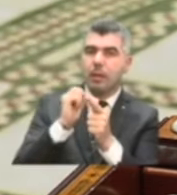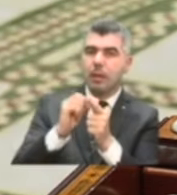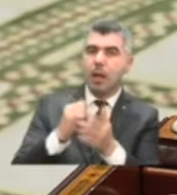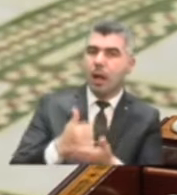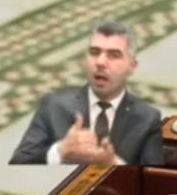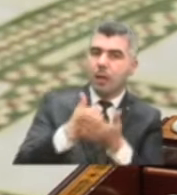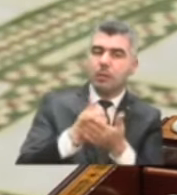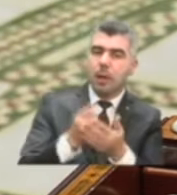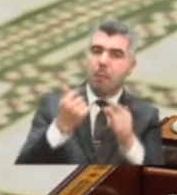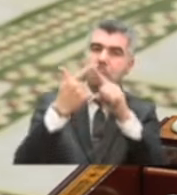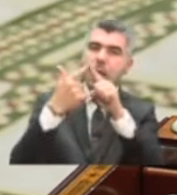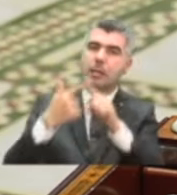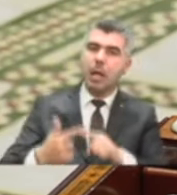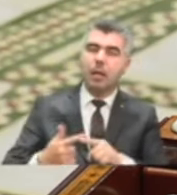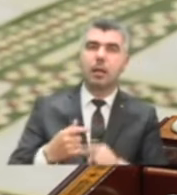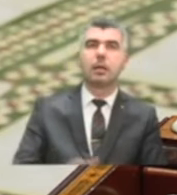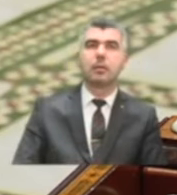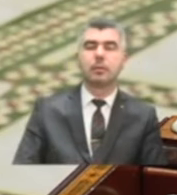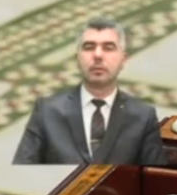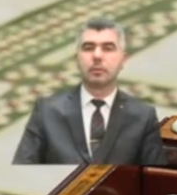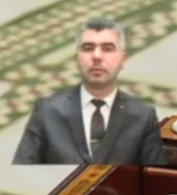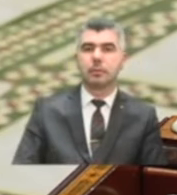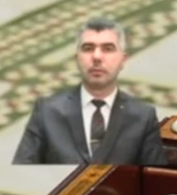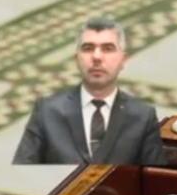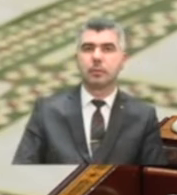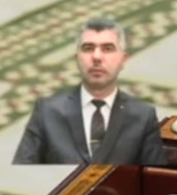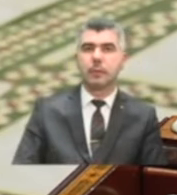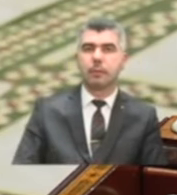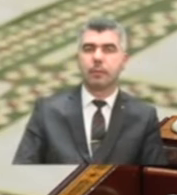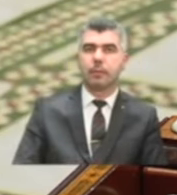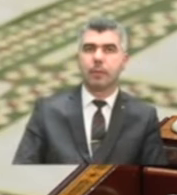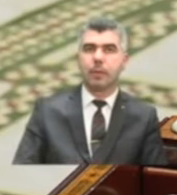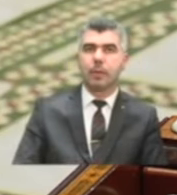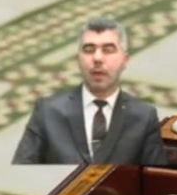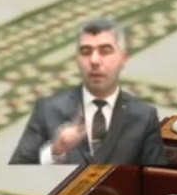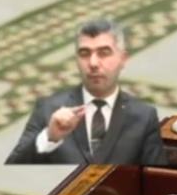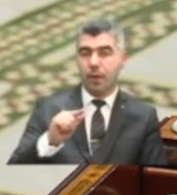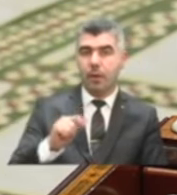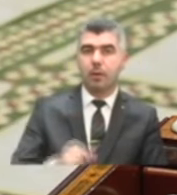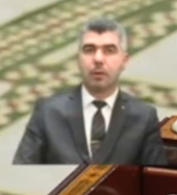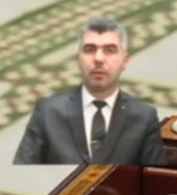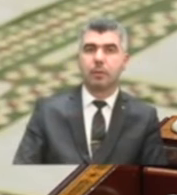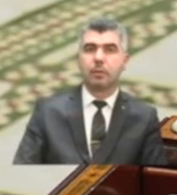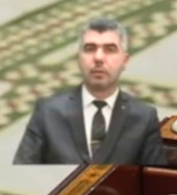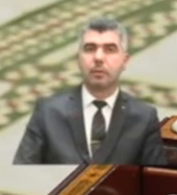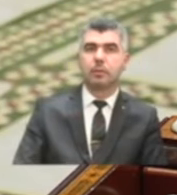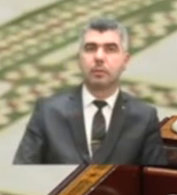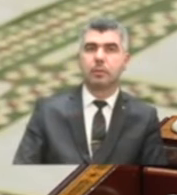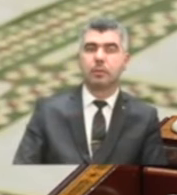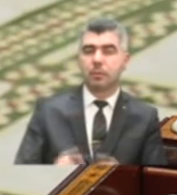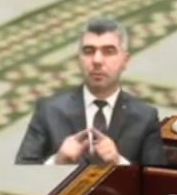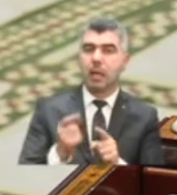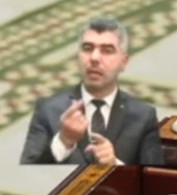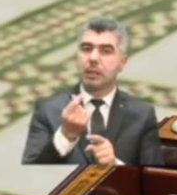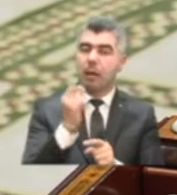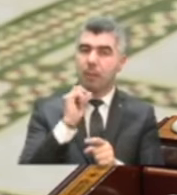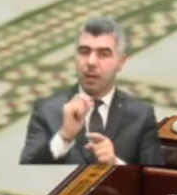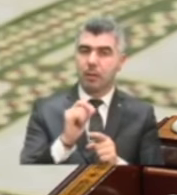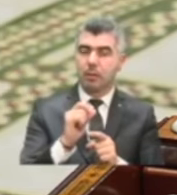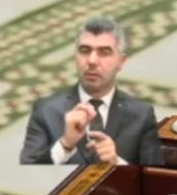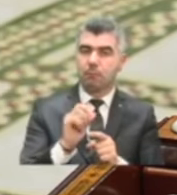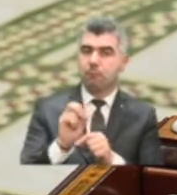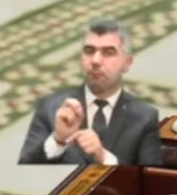كابيتال. دونك نمشيو من هذا المبدا هذا. ثم الاثمان ديال